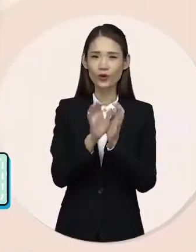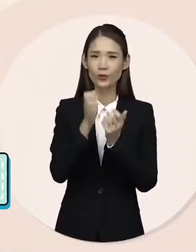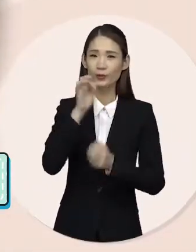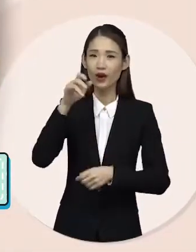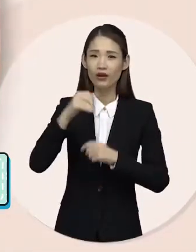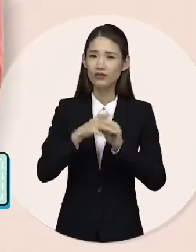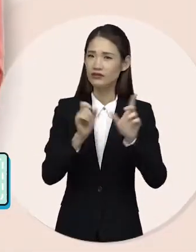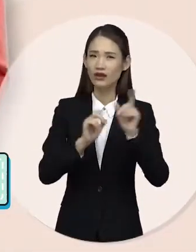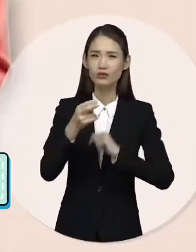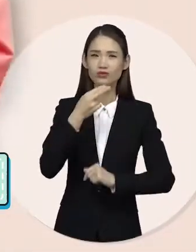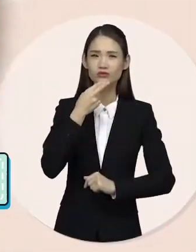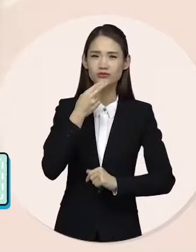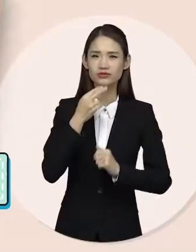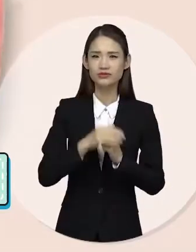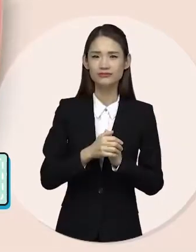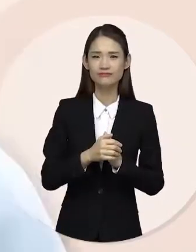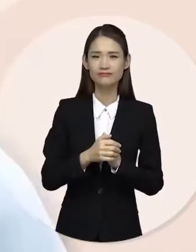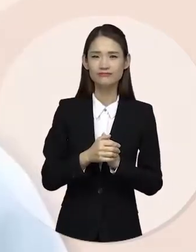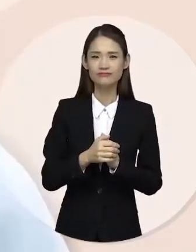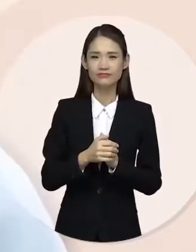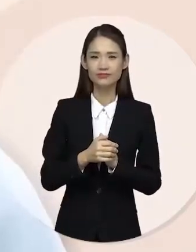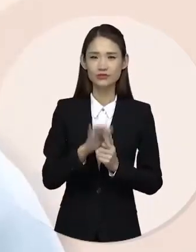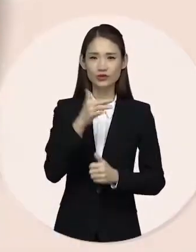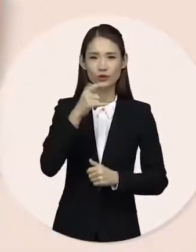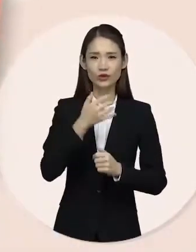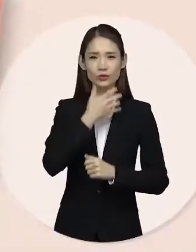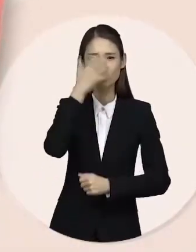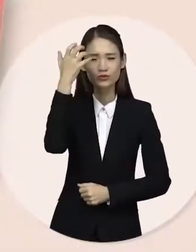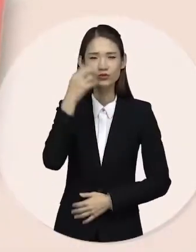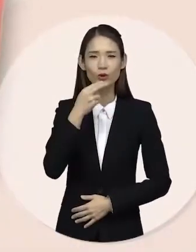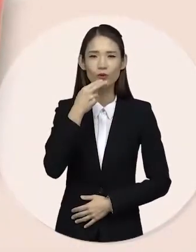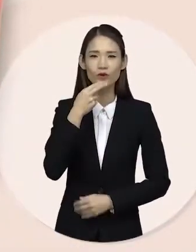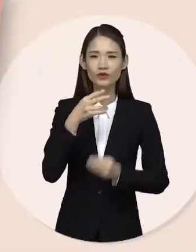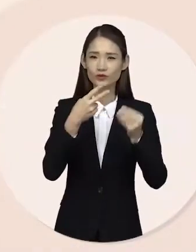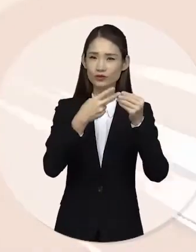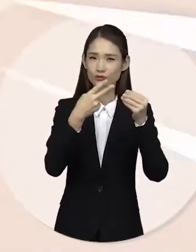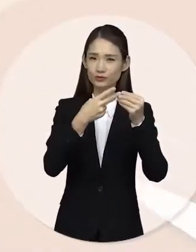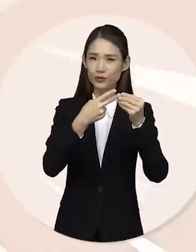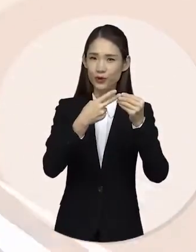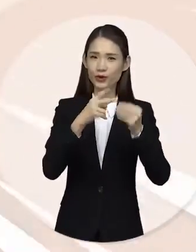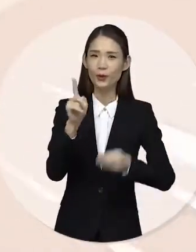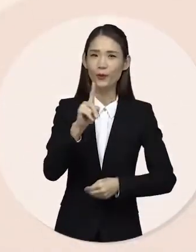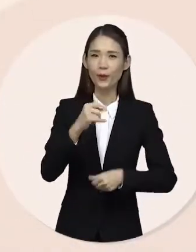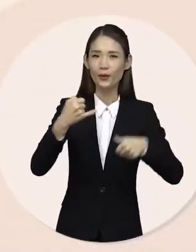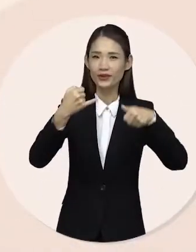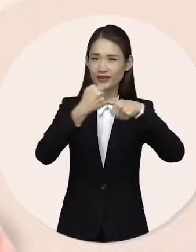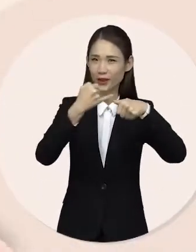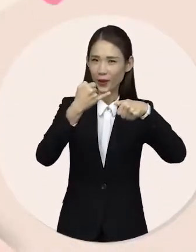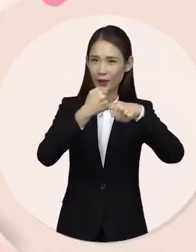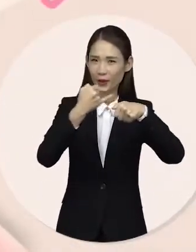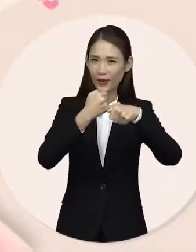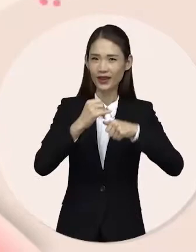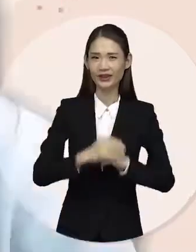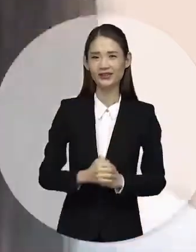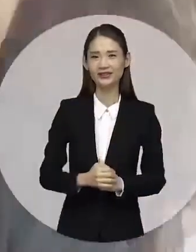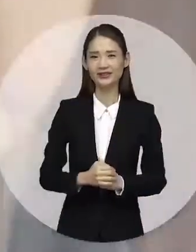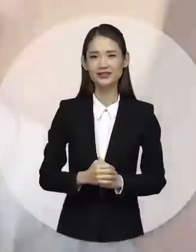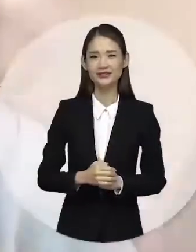파일도 없으니까 거의 없다고 봐도 되니까 도서관 로망을 이루지 못했고 두 번째 로망